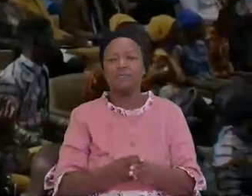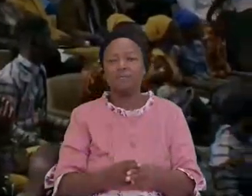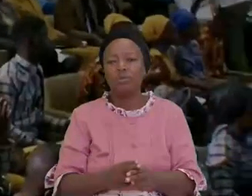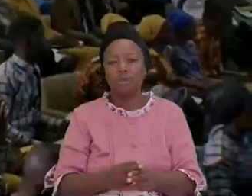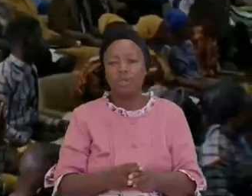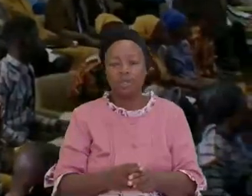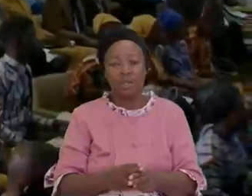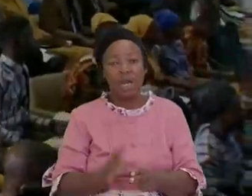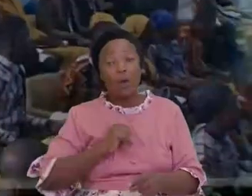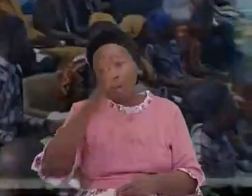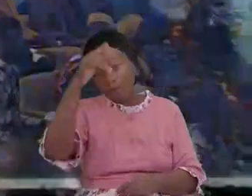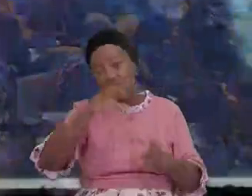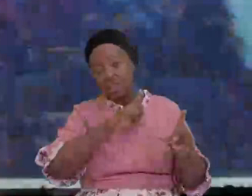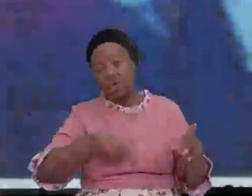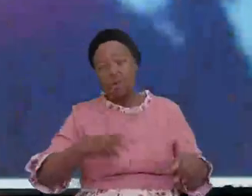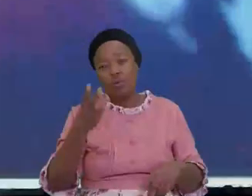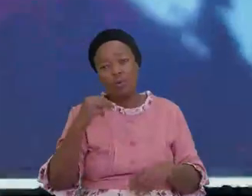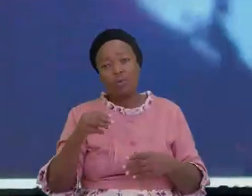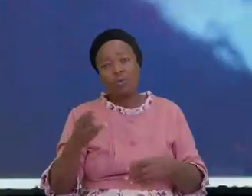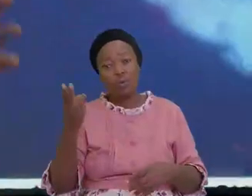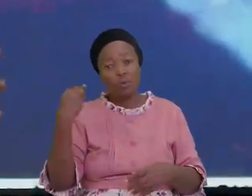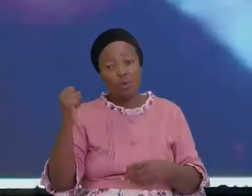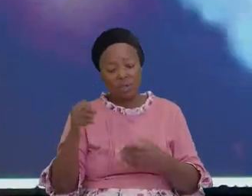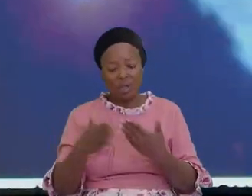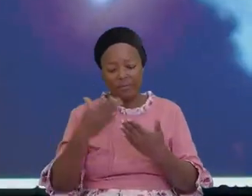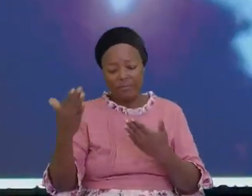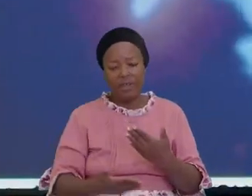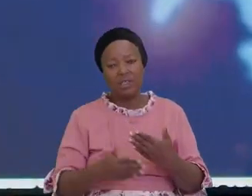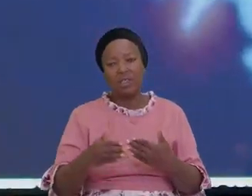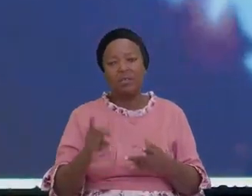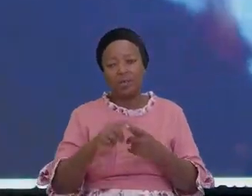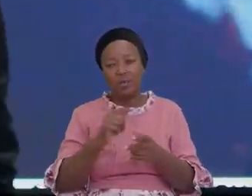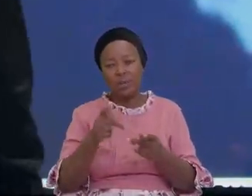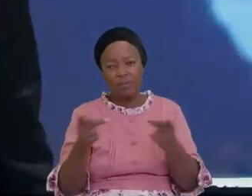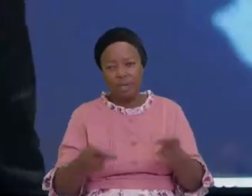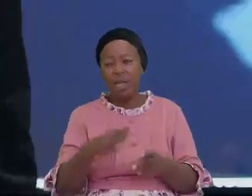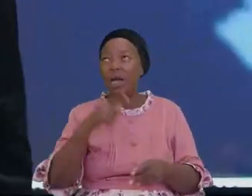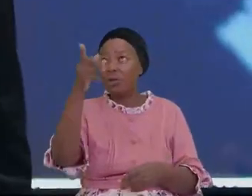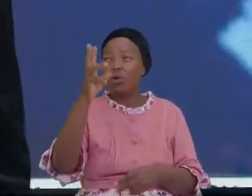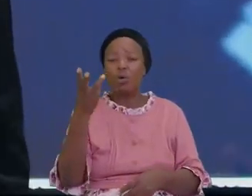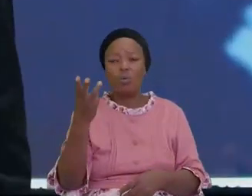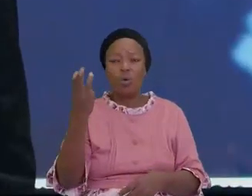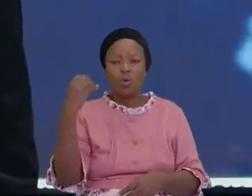Vous savez, j'ai été invité quelque part. Et Dieu était tellement bon.